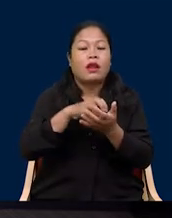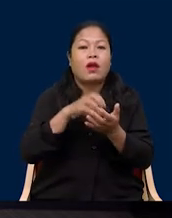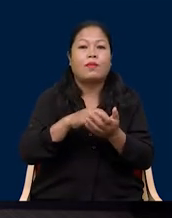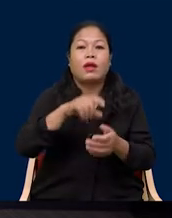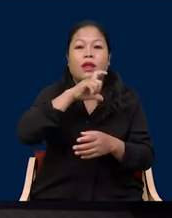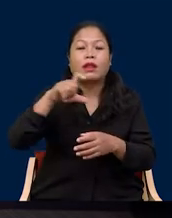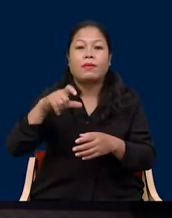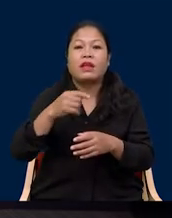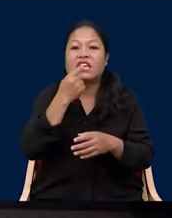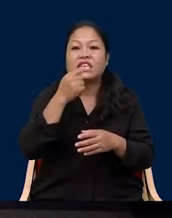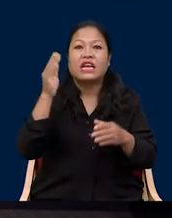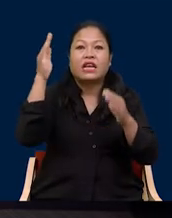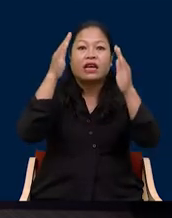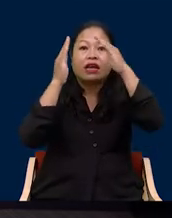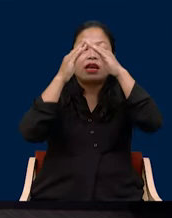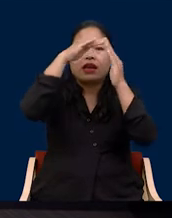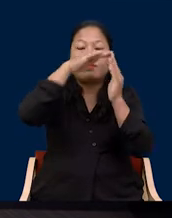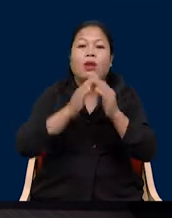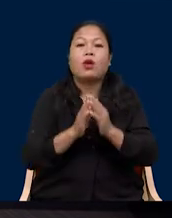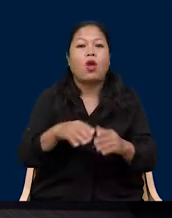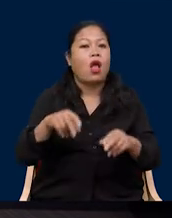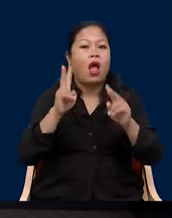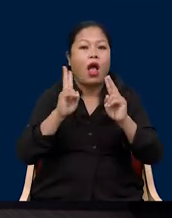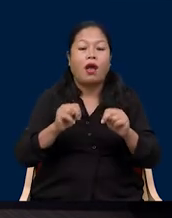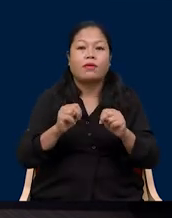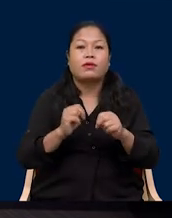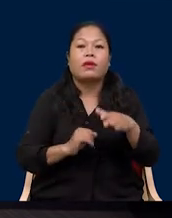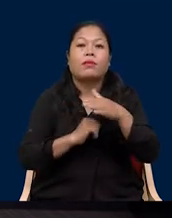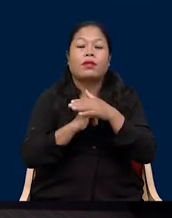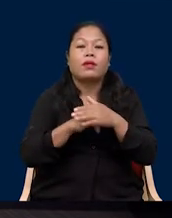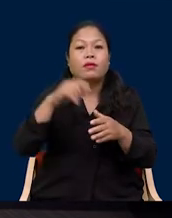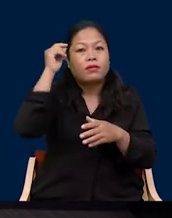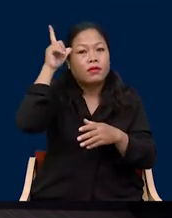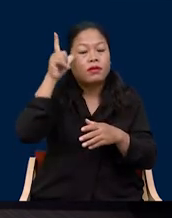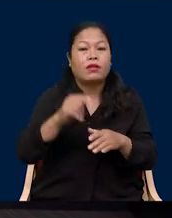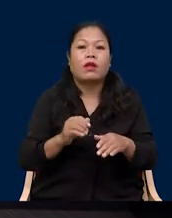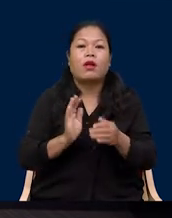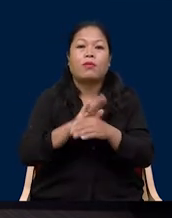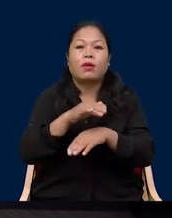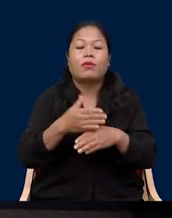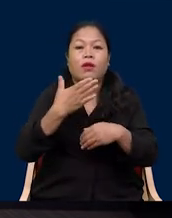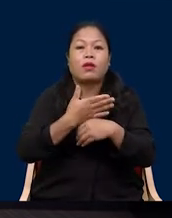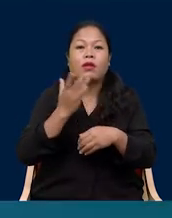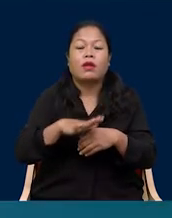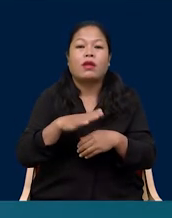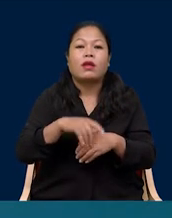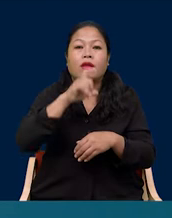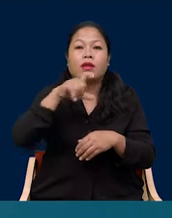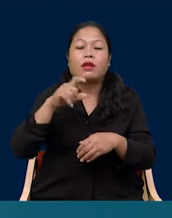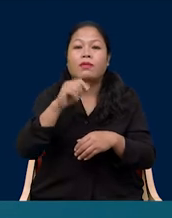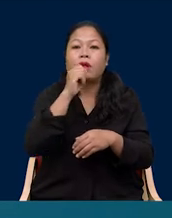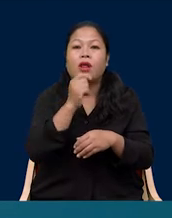स्तरमा नेपाल र विशेष गरी हिमालको आवश्यकता र प्राथमिकताबारे सचेतना बढाउने लक्ष्य राखेको छ।